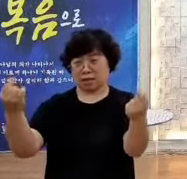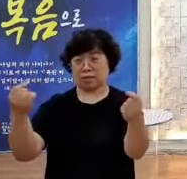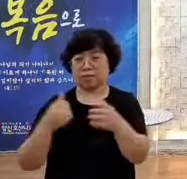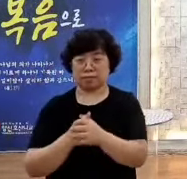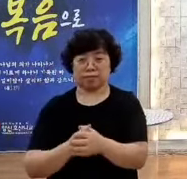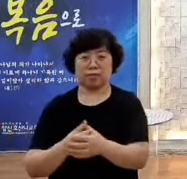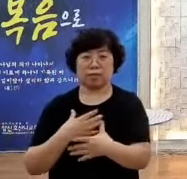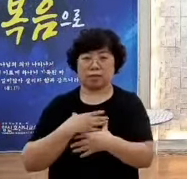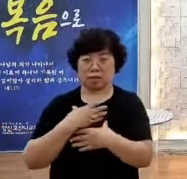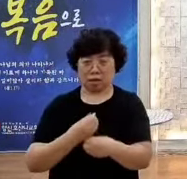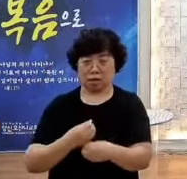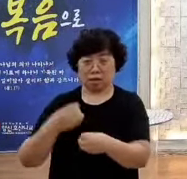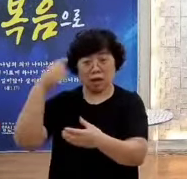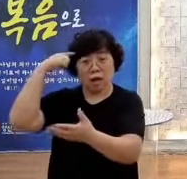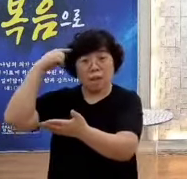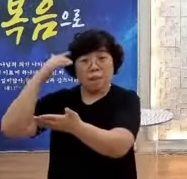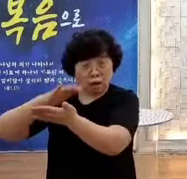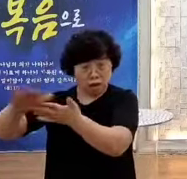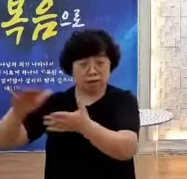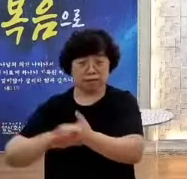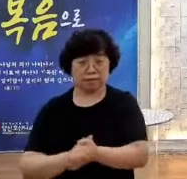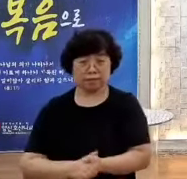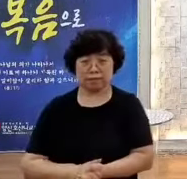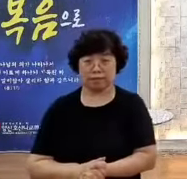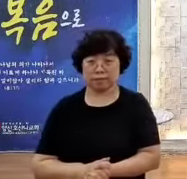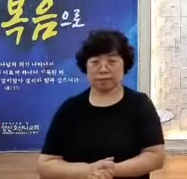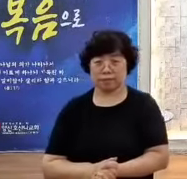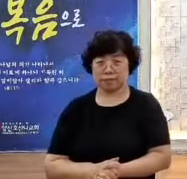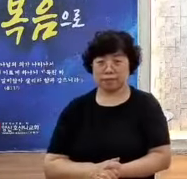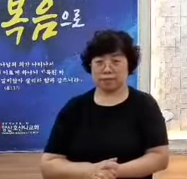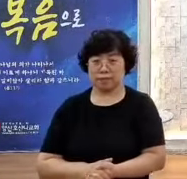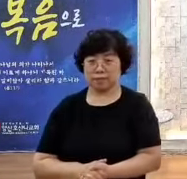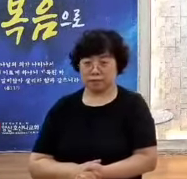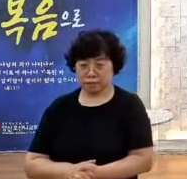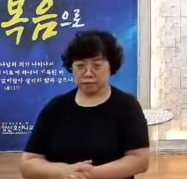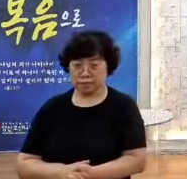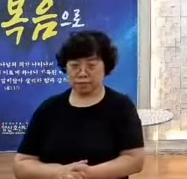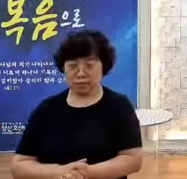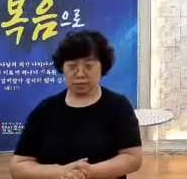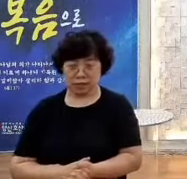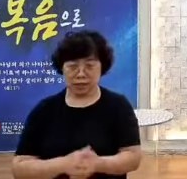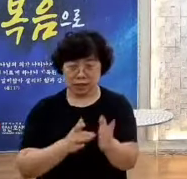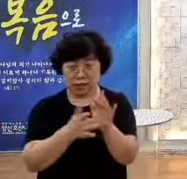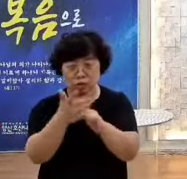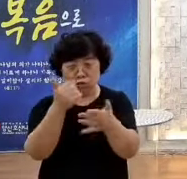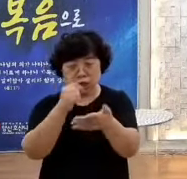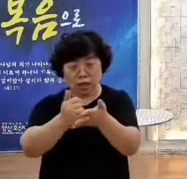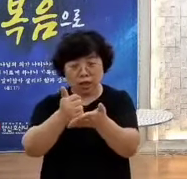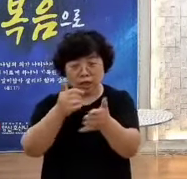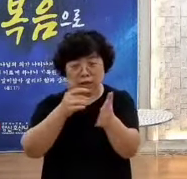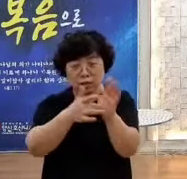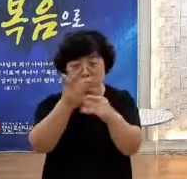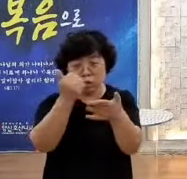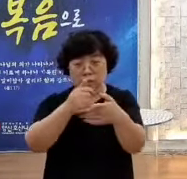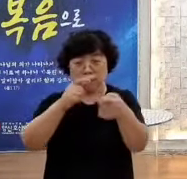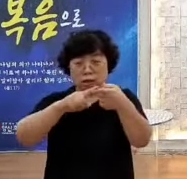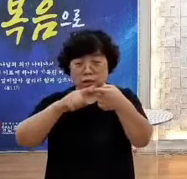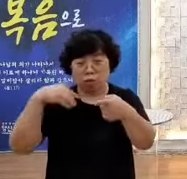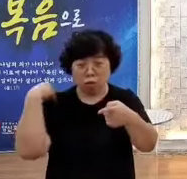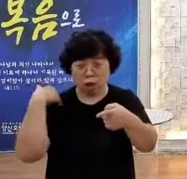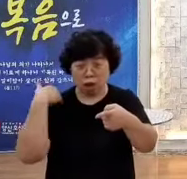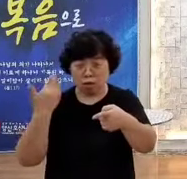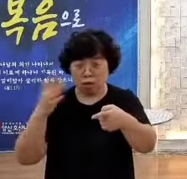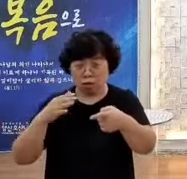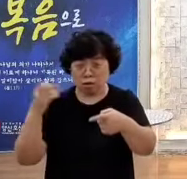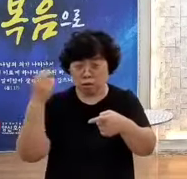우리 마음과, 여러분 그런 말 안 들어보셨어요? 생판 예수 안 믿는 사람이 이제 교회 처음 와가지고 느끼는 마음이